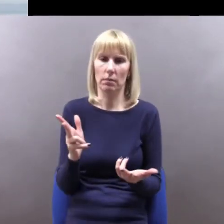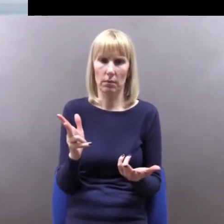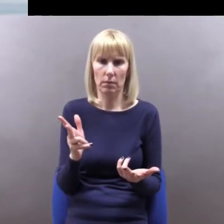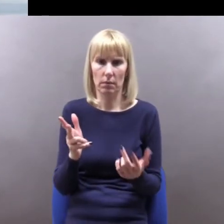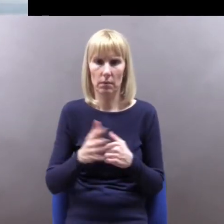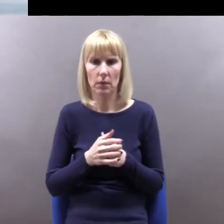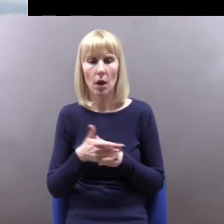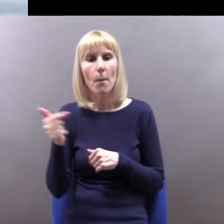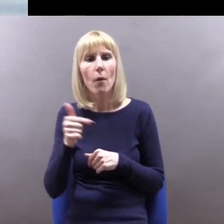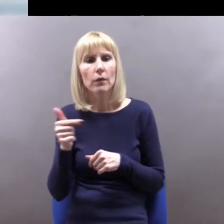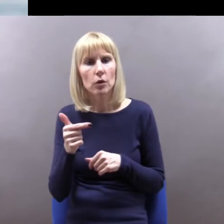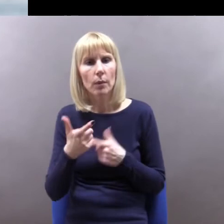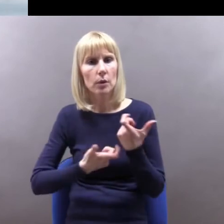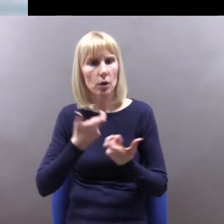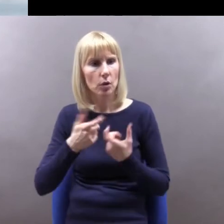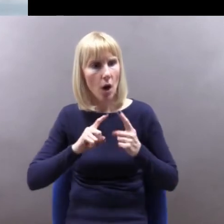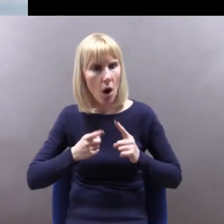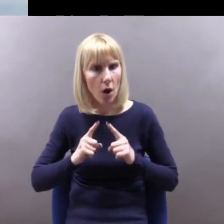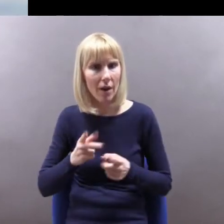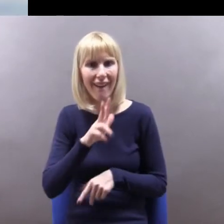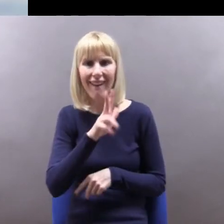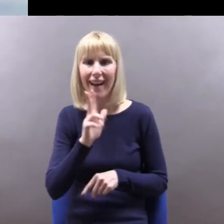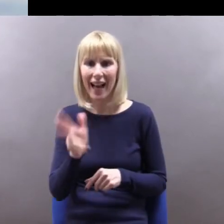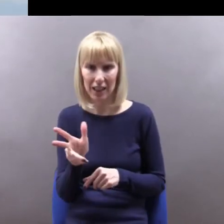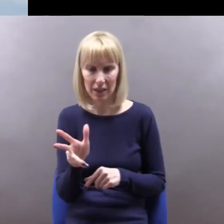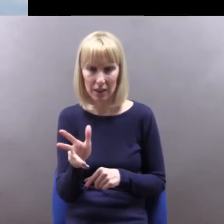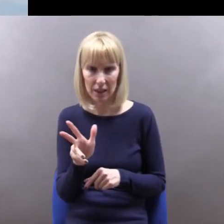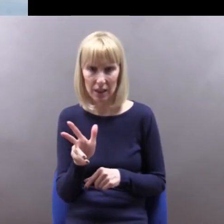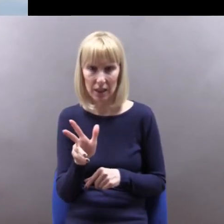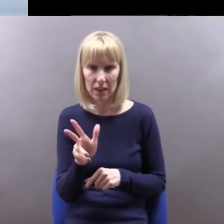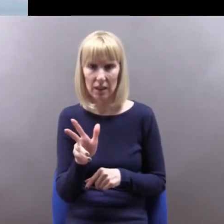może, tak? Powinno być tak to zorganizowane, że każdy